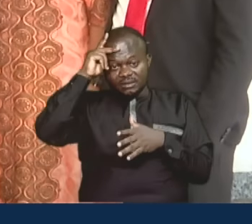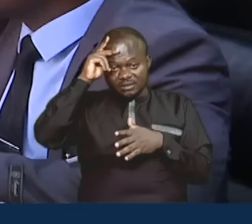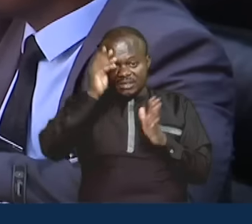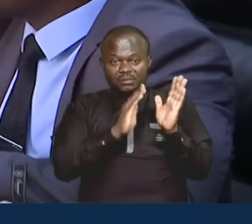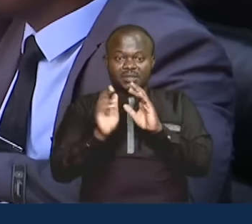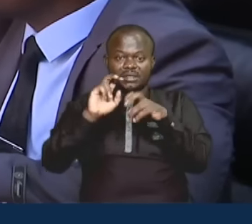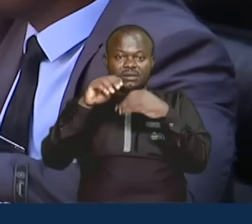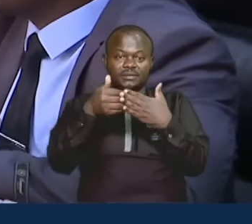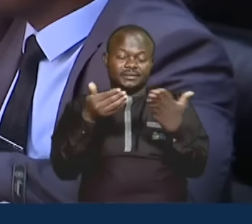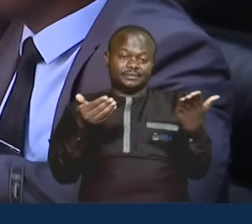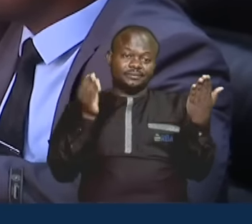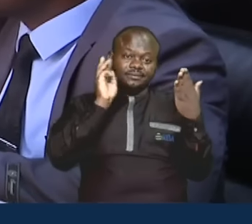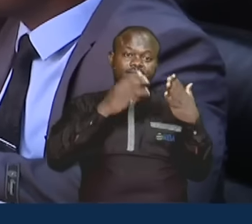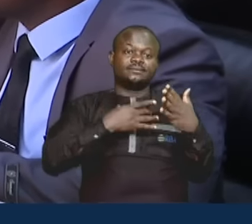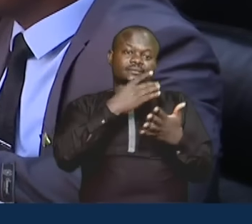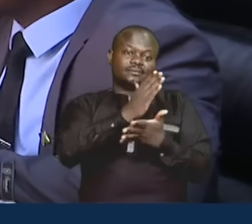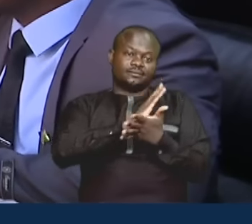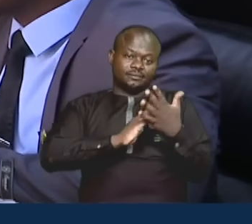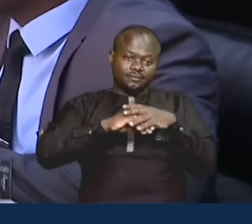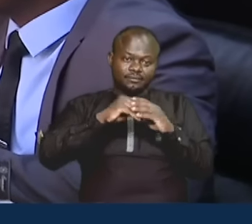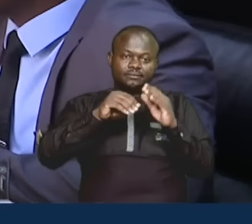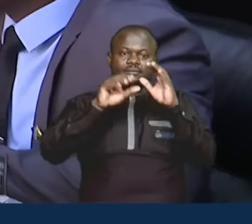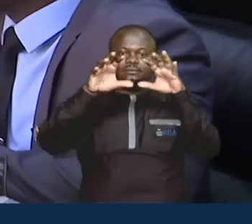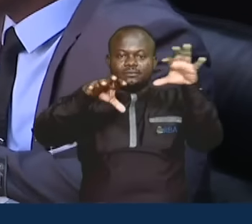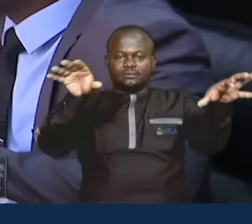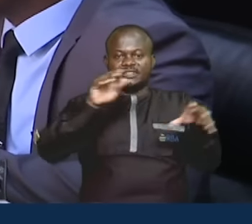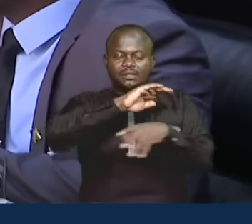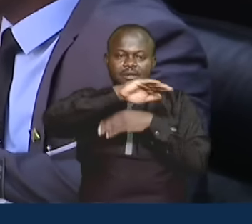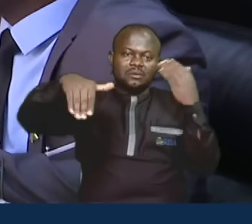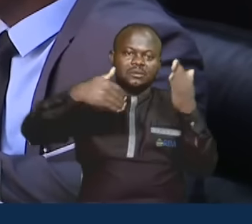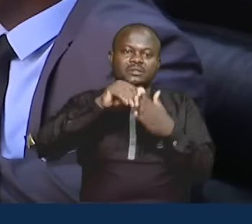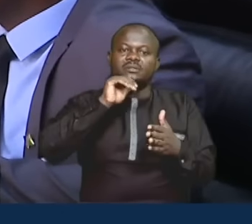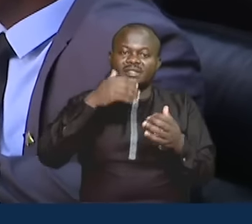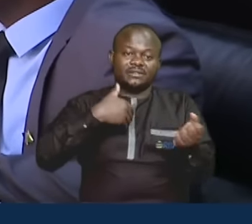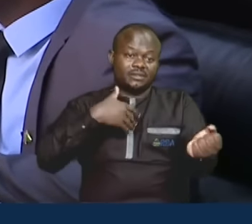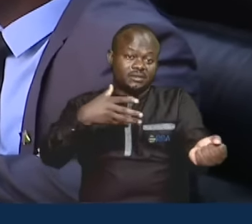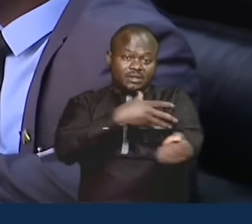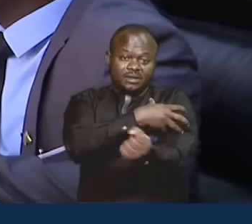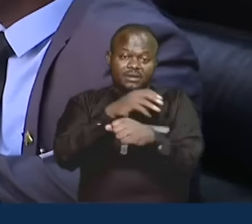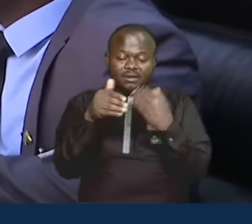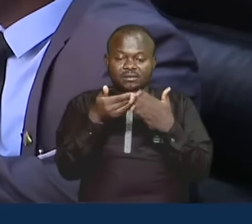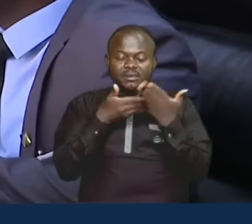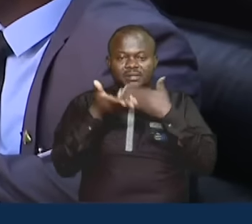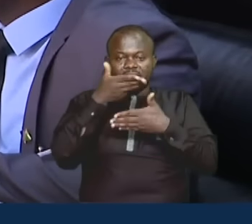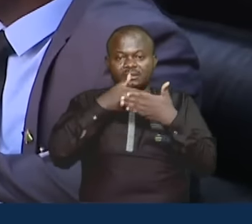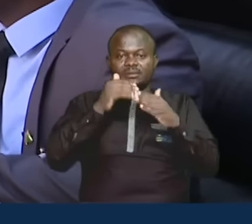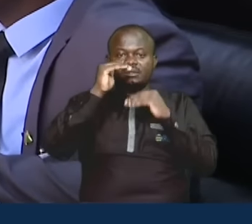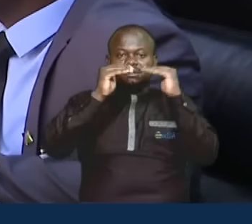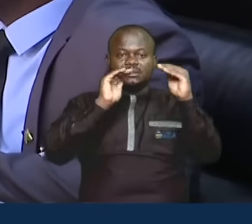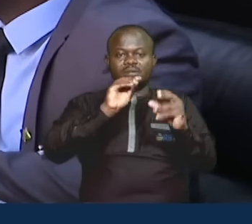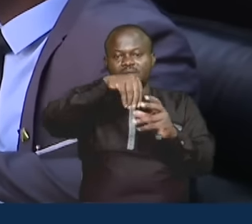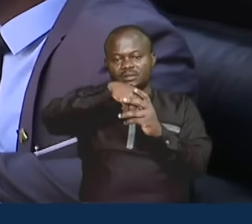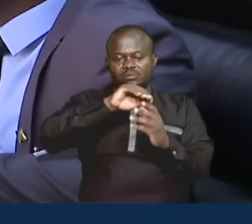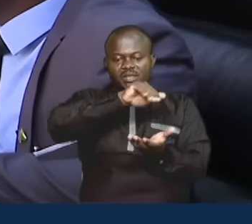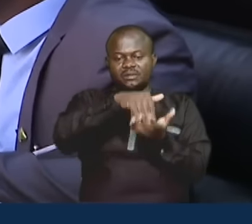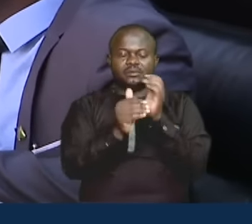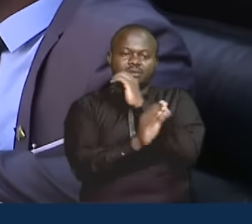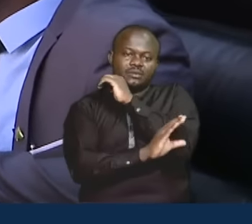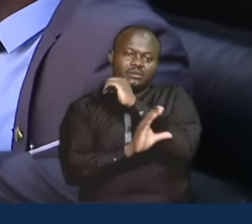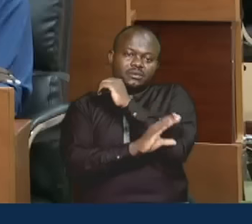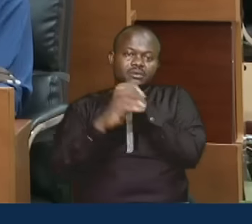ko abasenateri bazasura hamwe mu bice byatujwemo abaturage batari bishoboye, banagirana ibiganiro n'inzego zirimo ikigo cy'igihugu